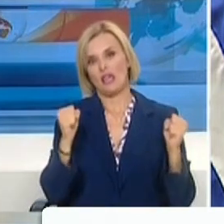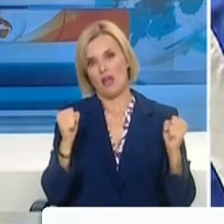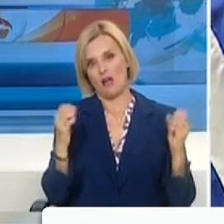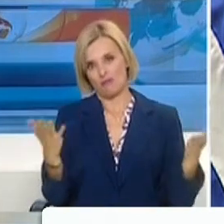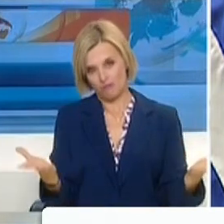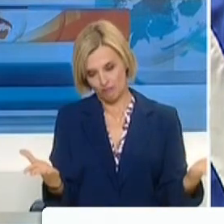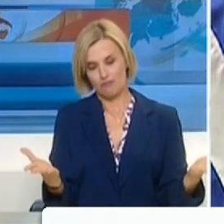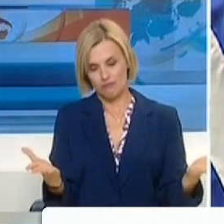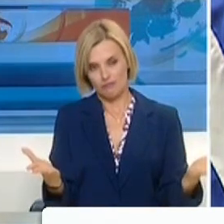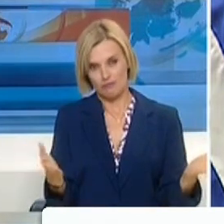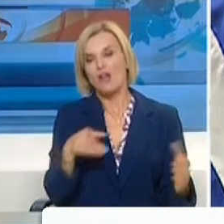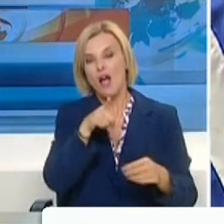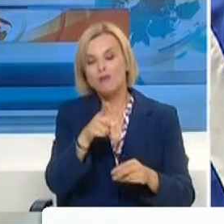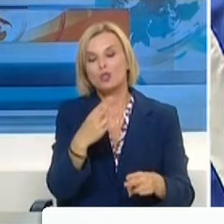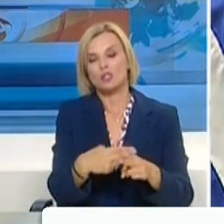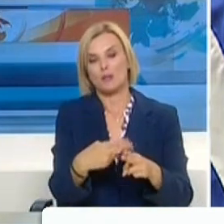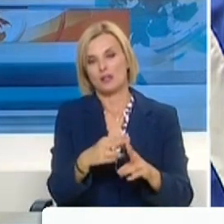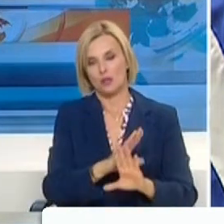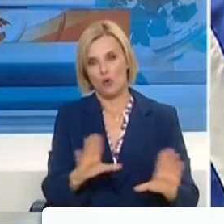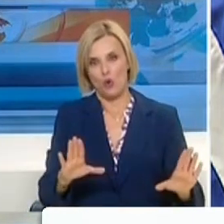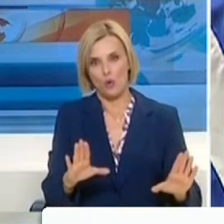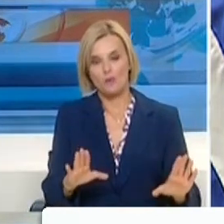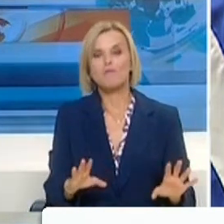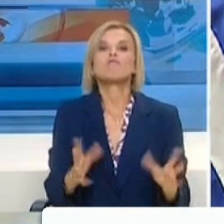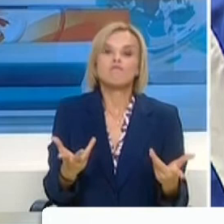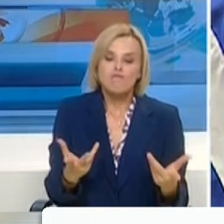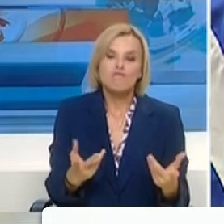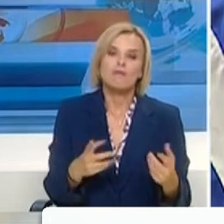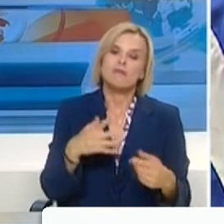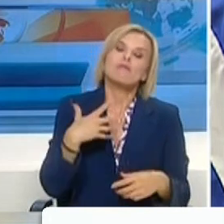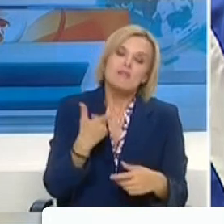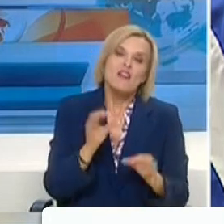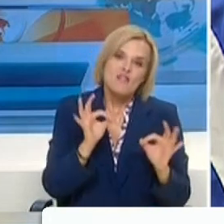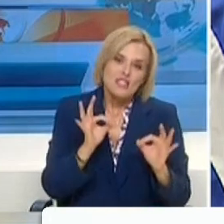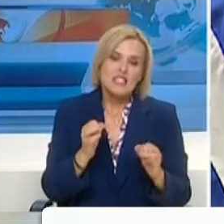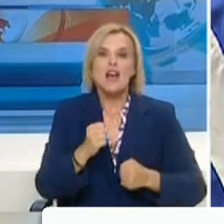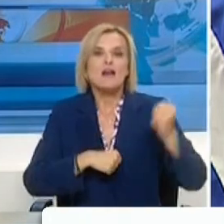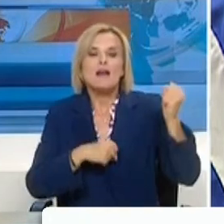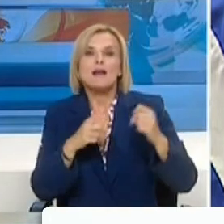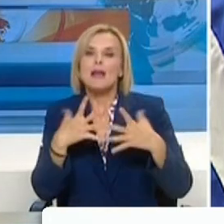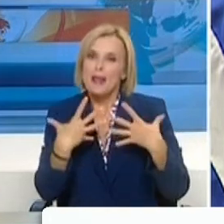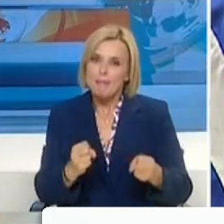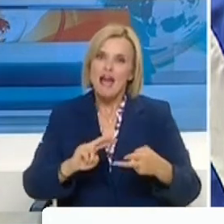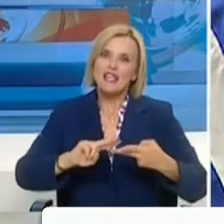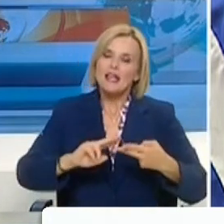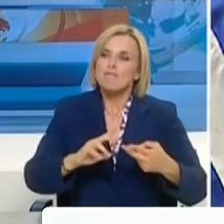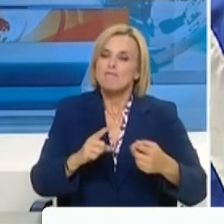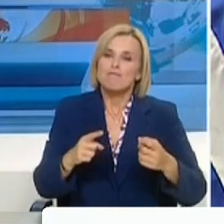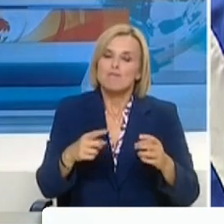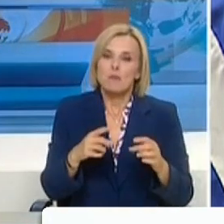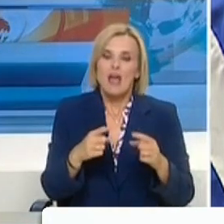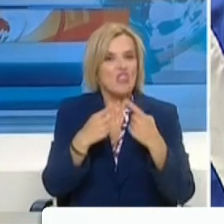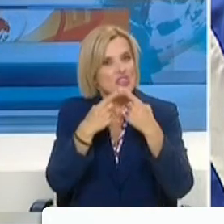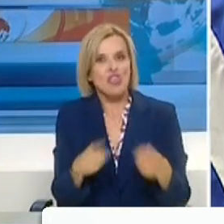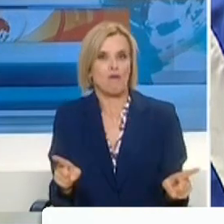δημόσια υγεία. Και νομίζω αυτό θα γίνει. Είναι όντως αντίφαση. Έχει δίκιο ο αγαπητός δημοσιογράφος. Αλλά είναι το καλύτερο δυνατό που μπορεί